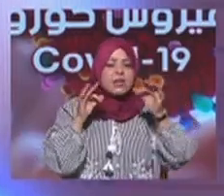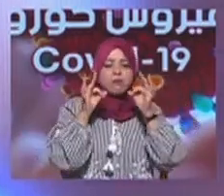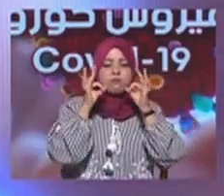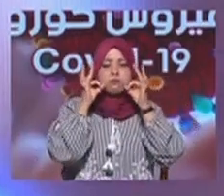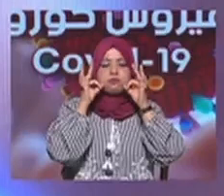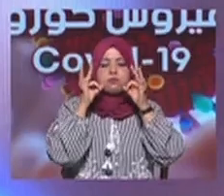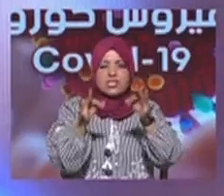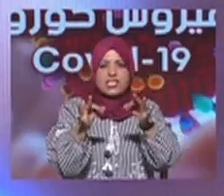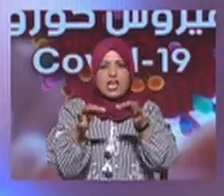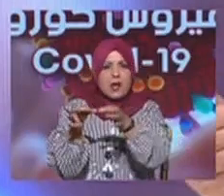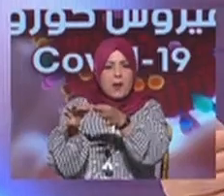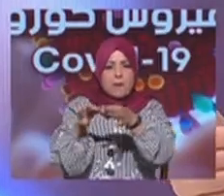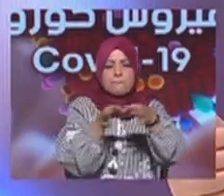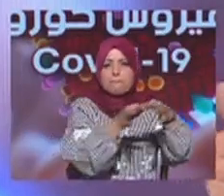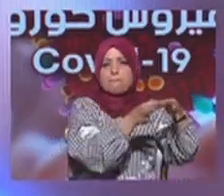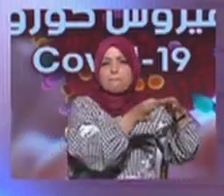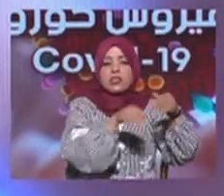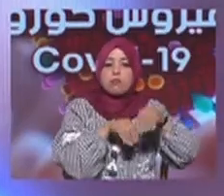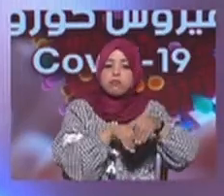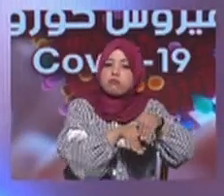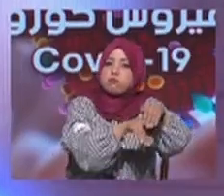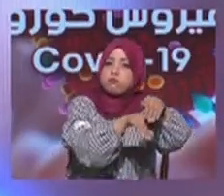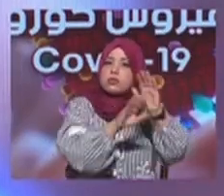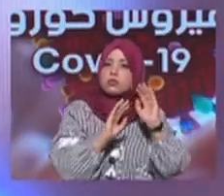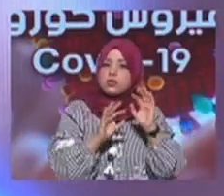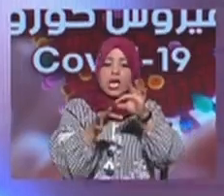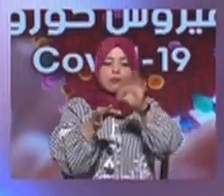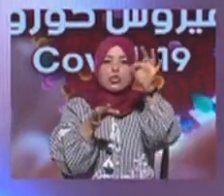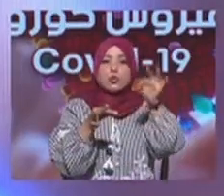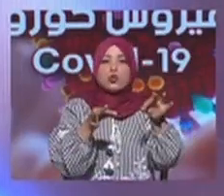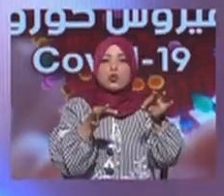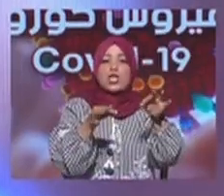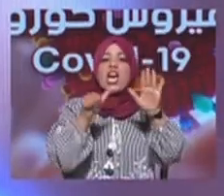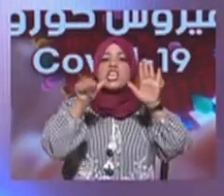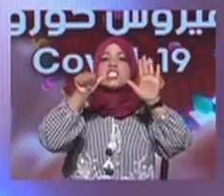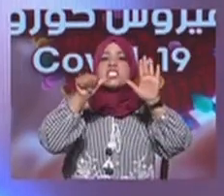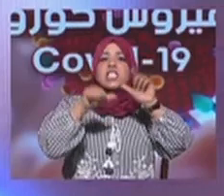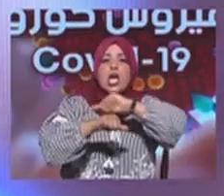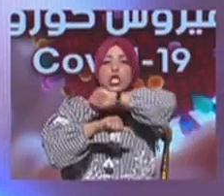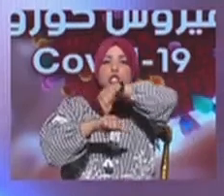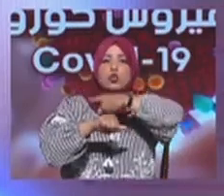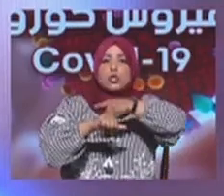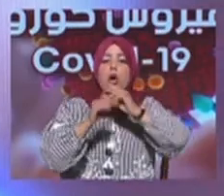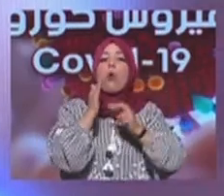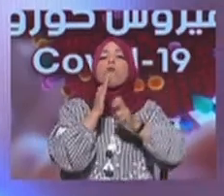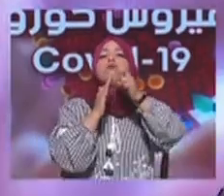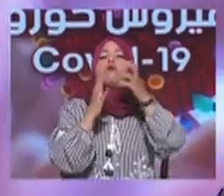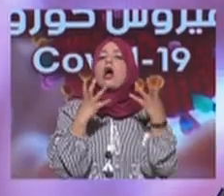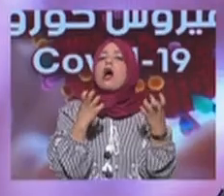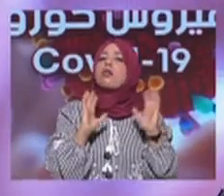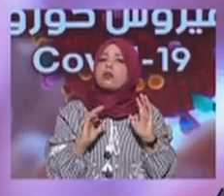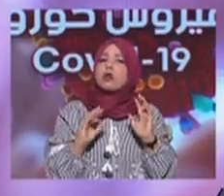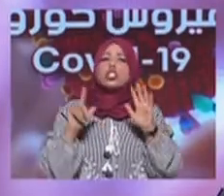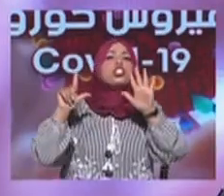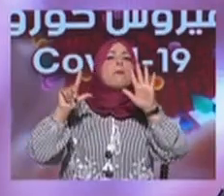نبداو نتبعوا ورا بعضنا حتى لين نخرجوا النتيجه معناتها كي يقول لك 6 سوايع معناتها ساعات حتى اكثر من 6 سوايع خاطر